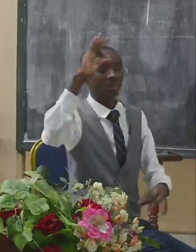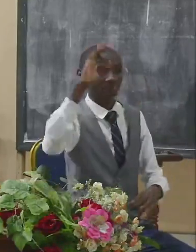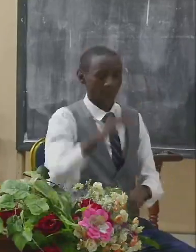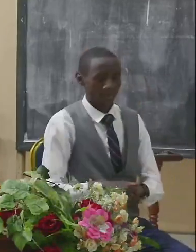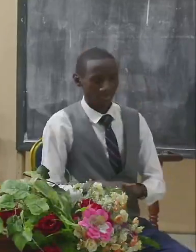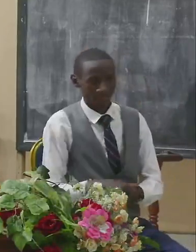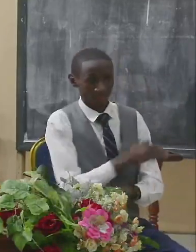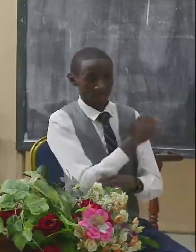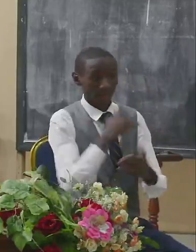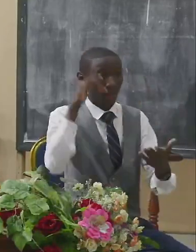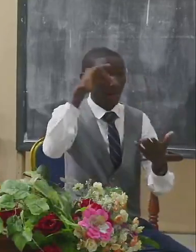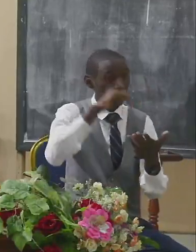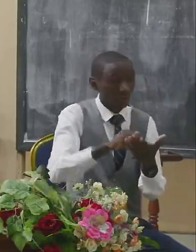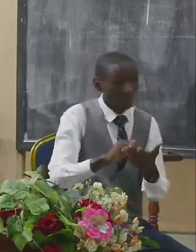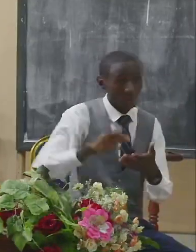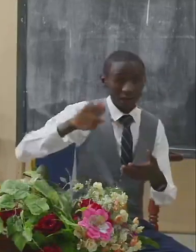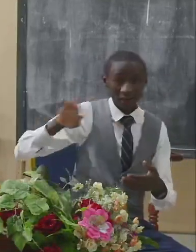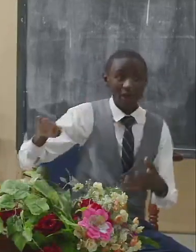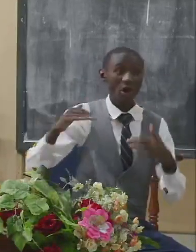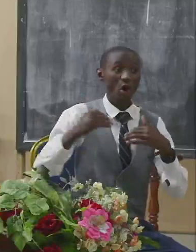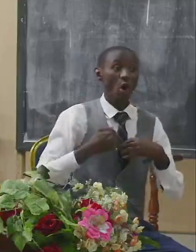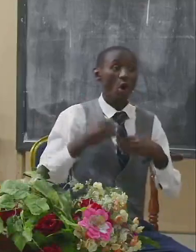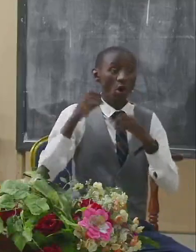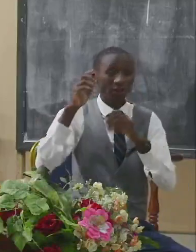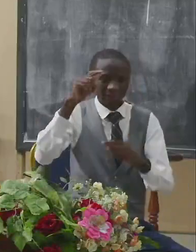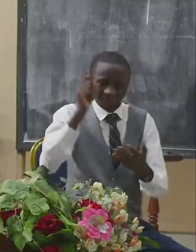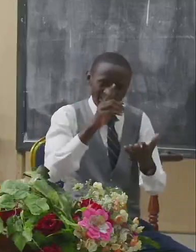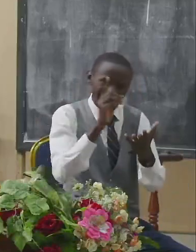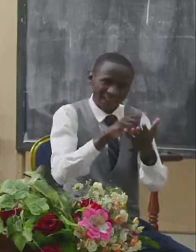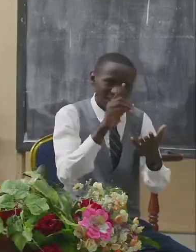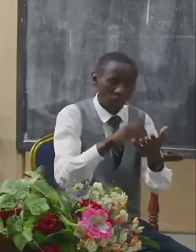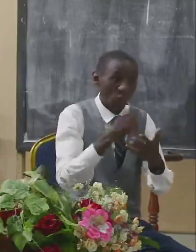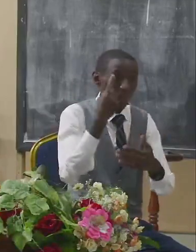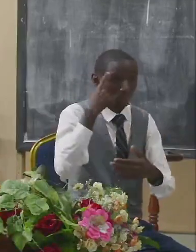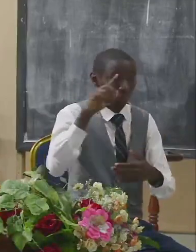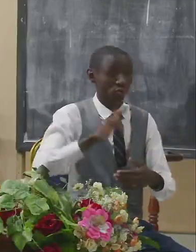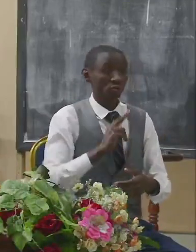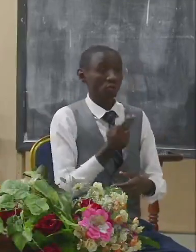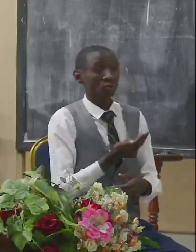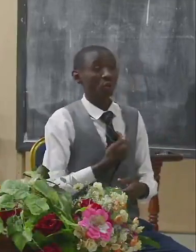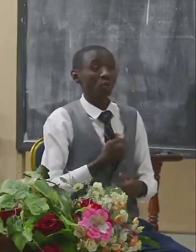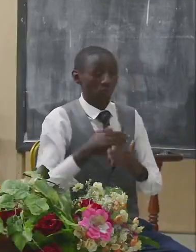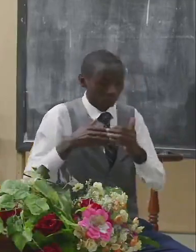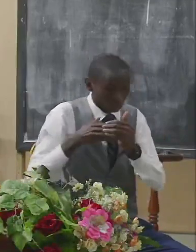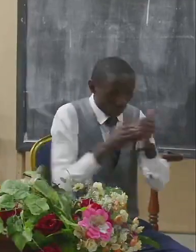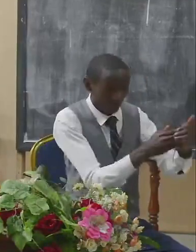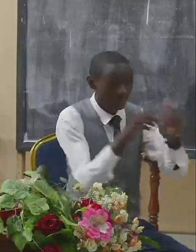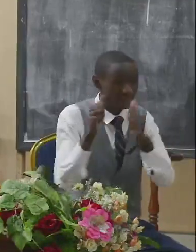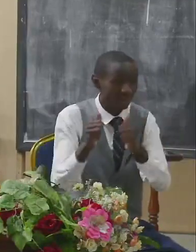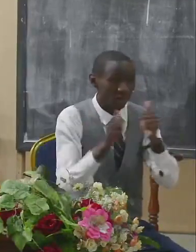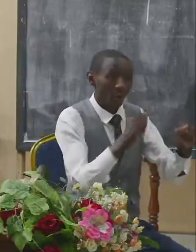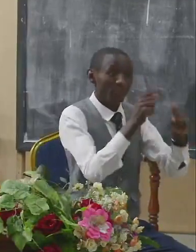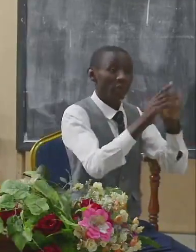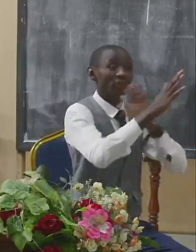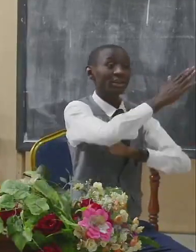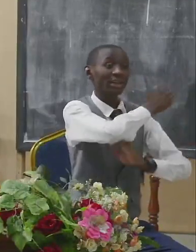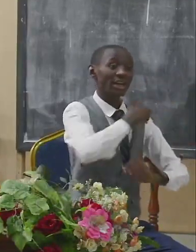Mtakatifu. Et ils ont le devoir de nous conduire selon la parole de Dieu. Na kazi ya et nous devons